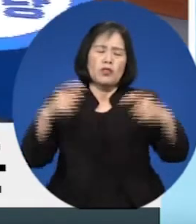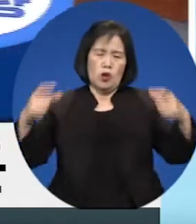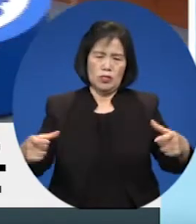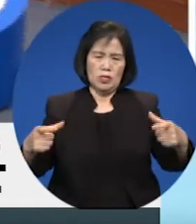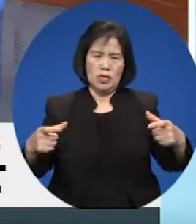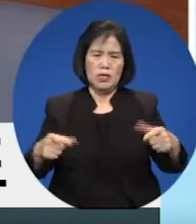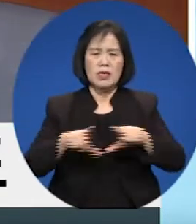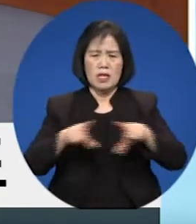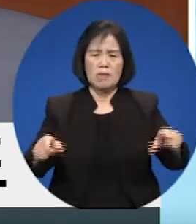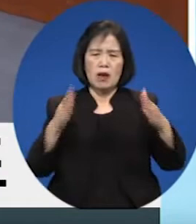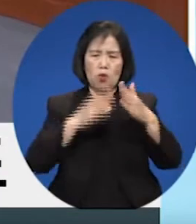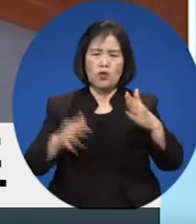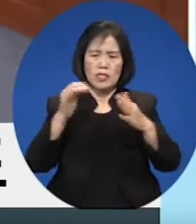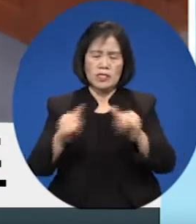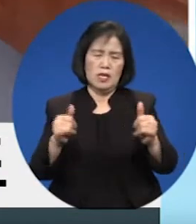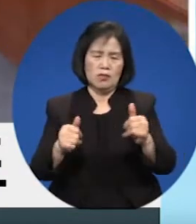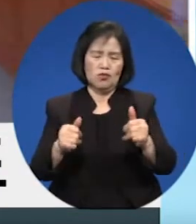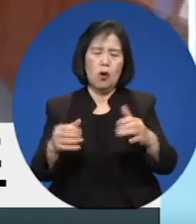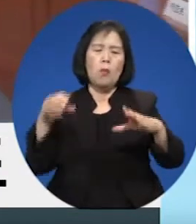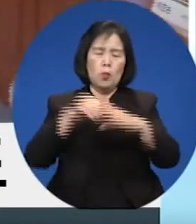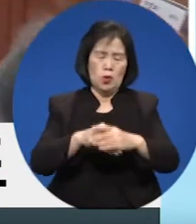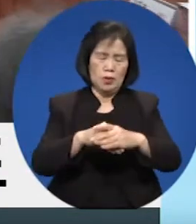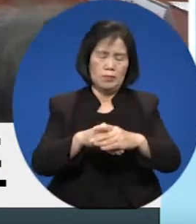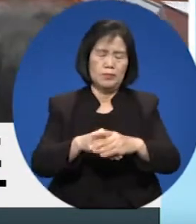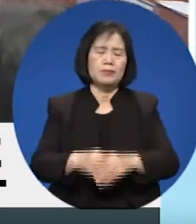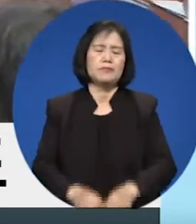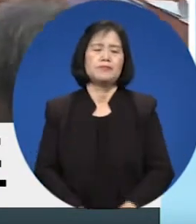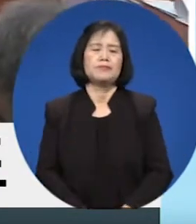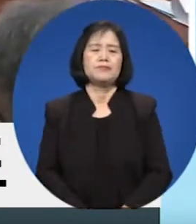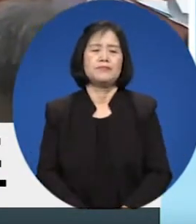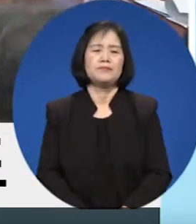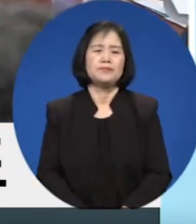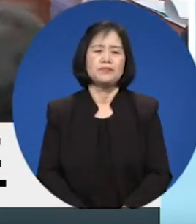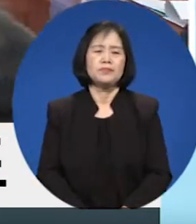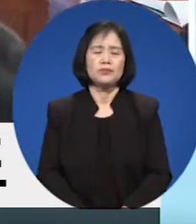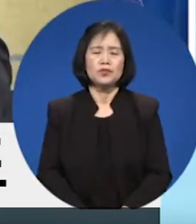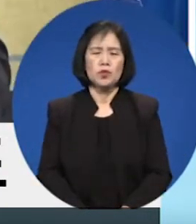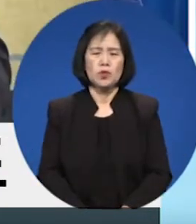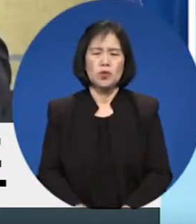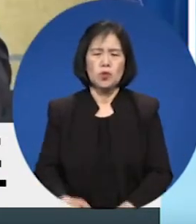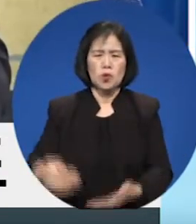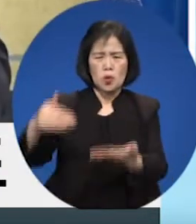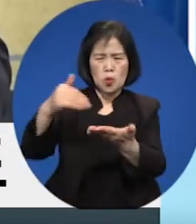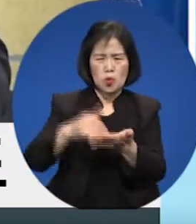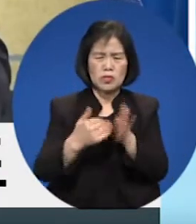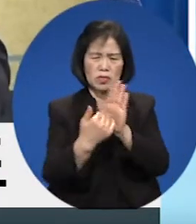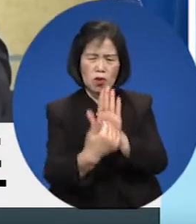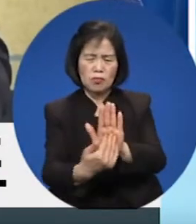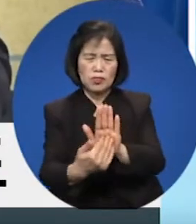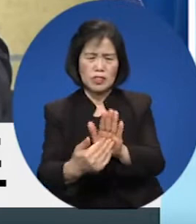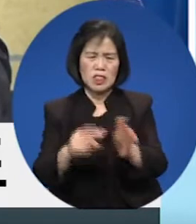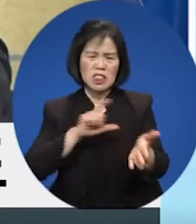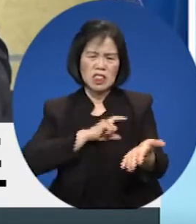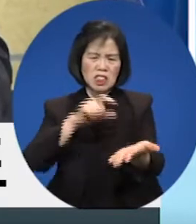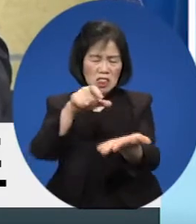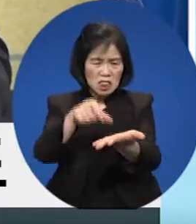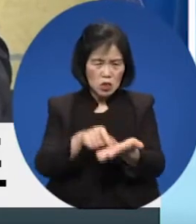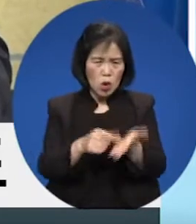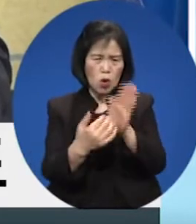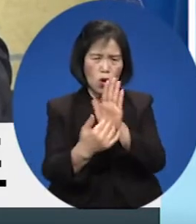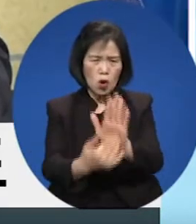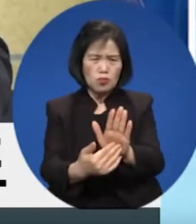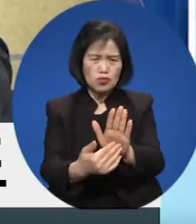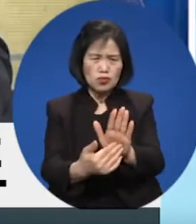식사까지 대상으로 한다든지 그 다음에 그 으 굳이 건물의 든지 아니면 등록 거부 의사 u 들어갔다가 극히 제한적으로